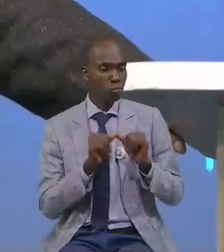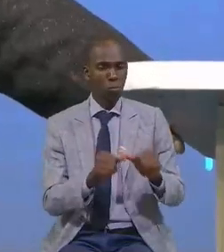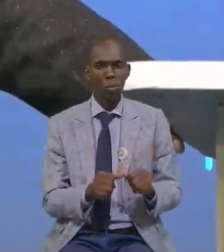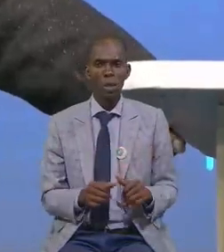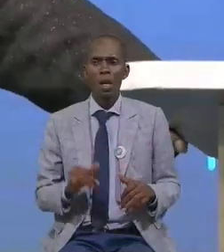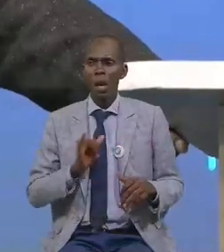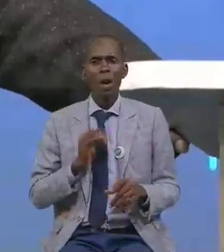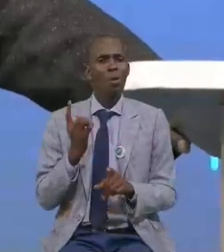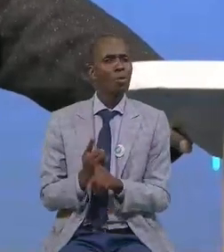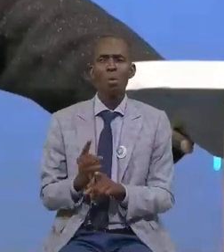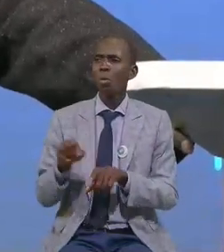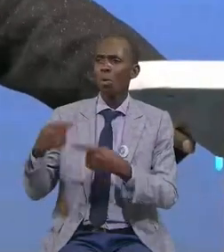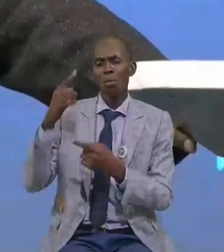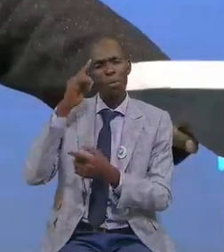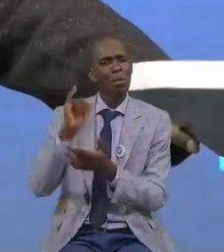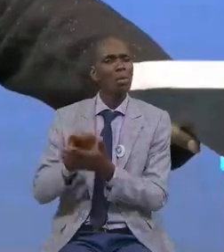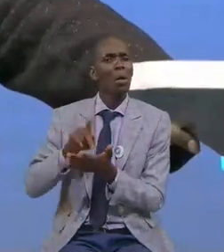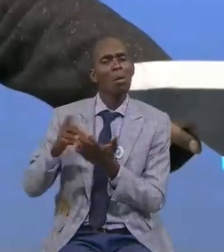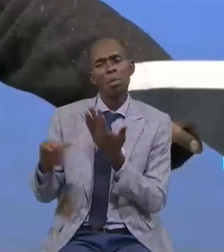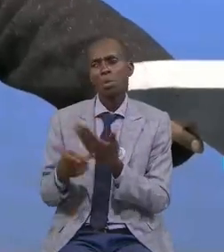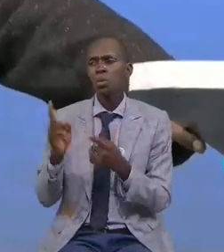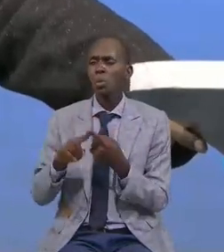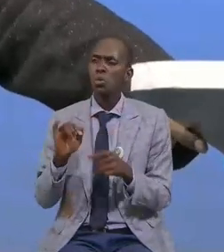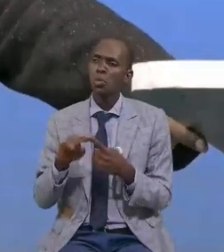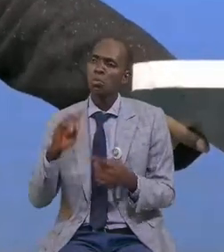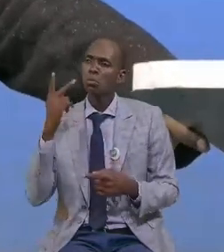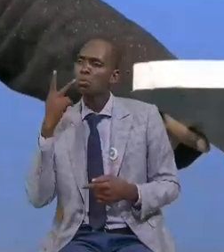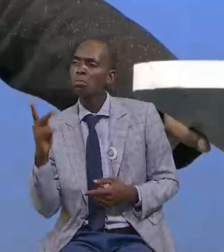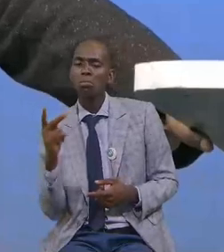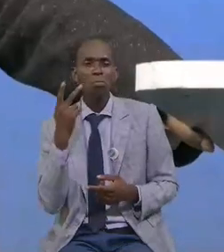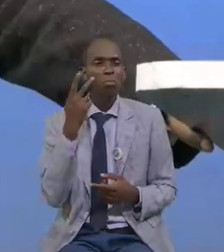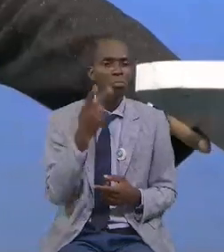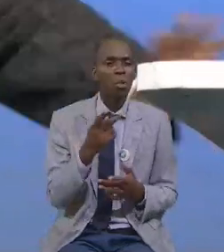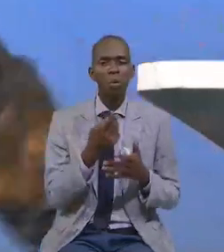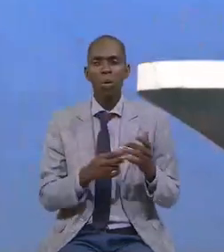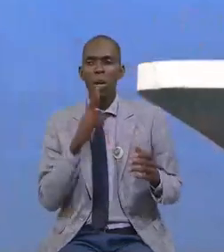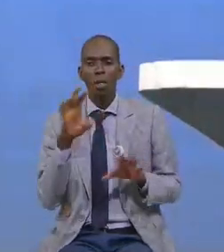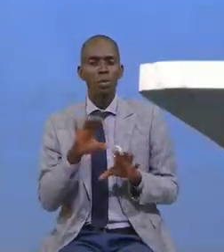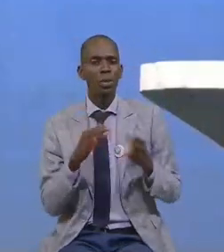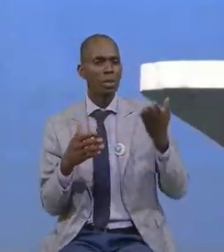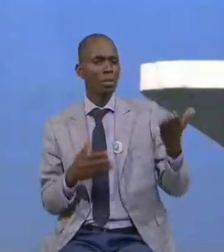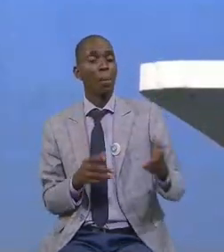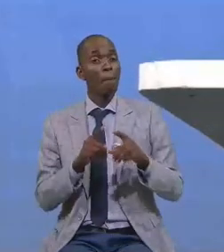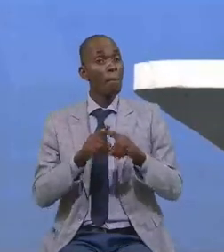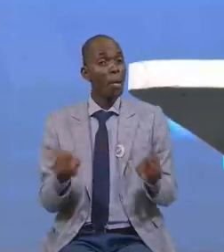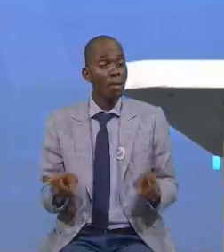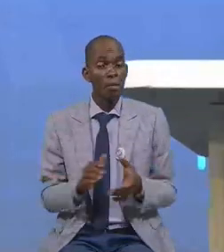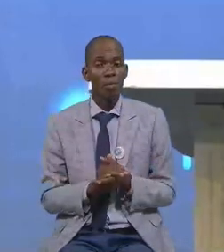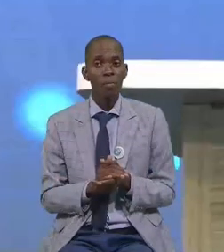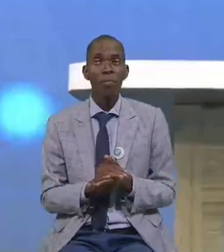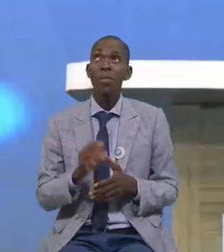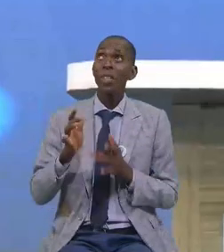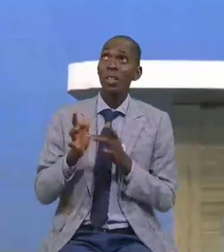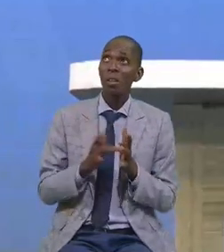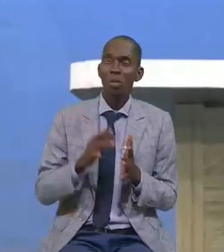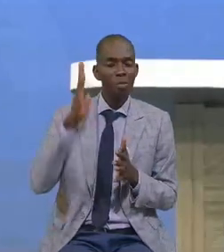continuer. Je suis seulement allé à la croisade, voir ce qu'ils font là-bas, mais il ne